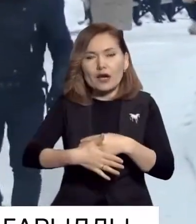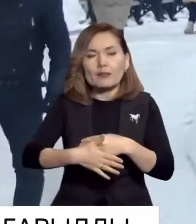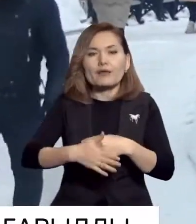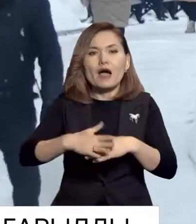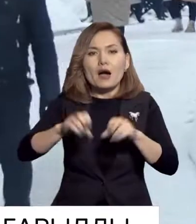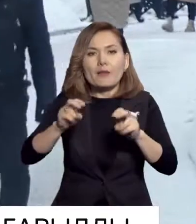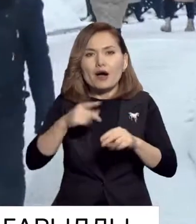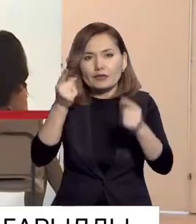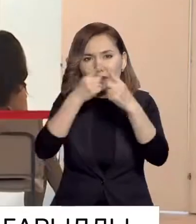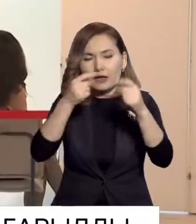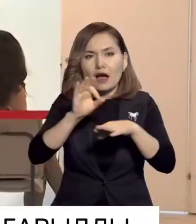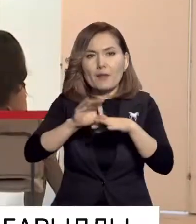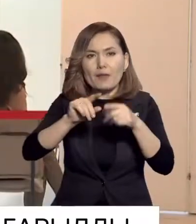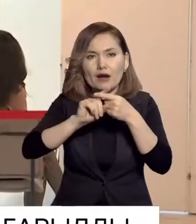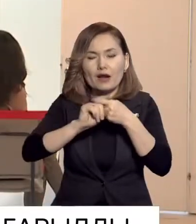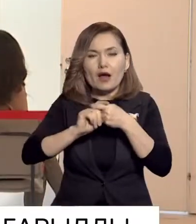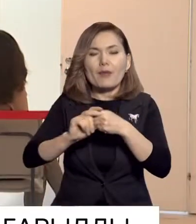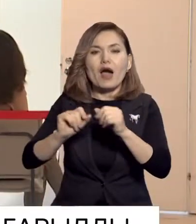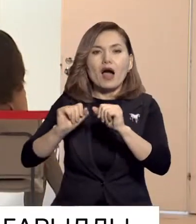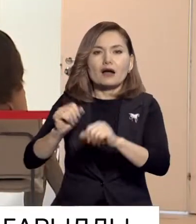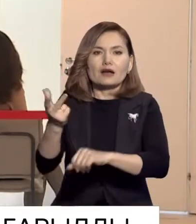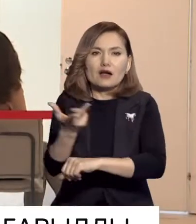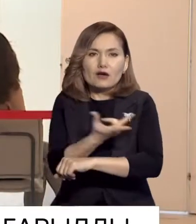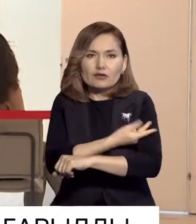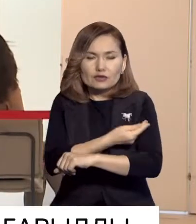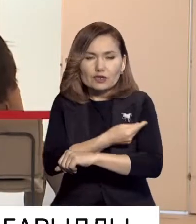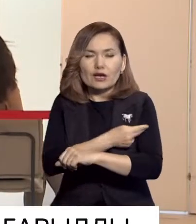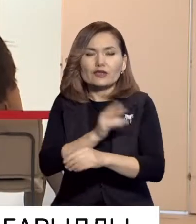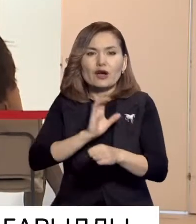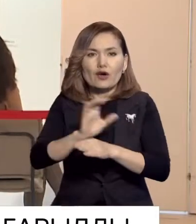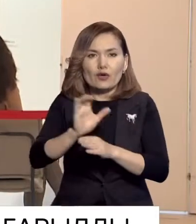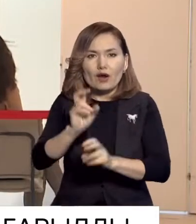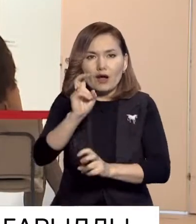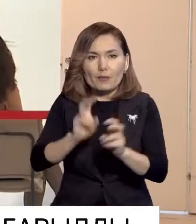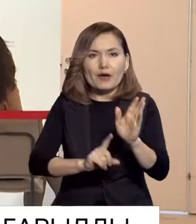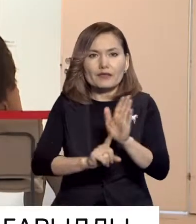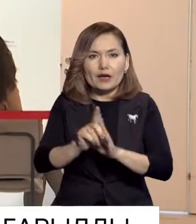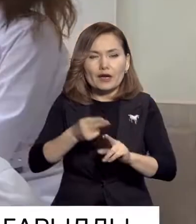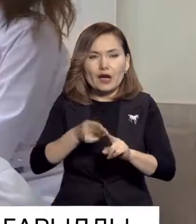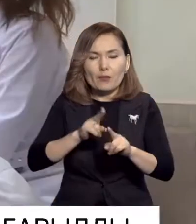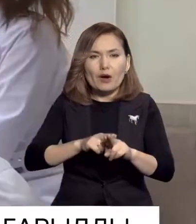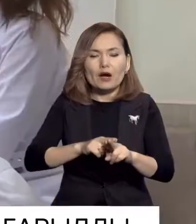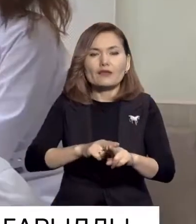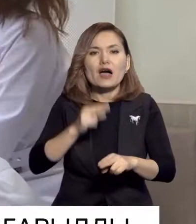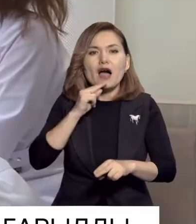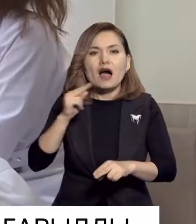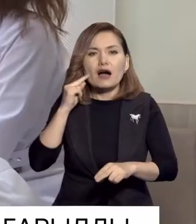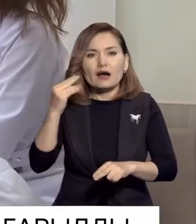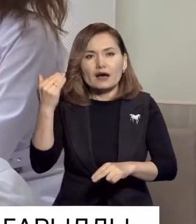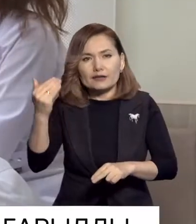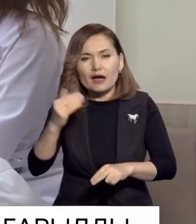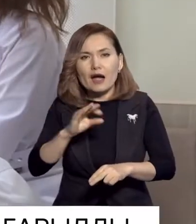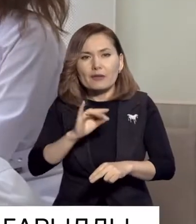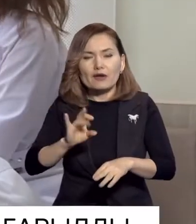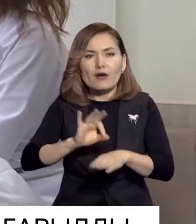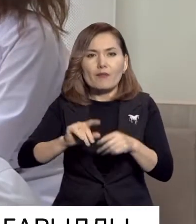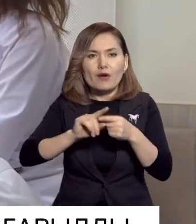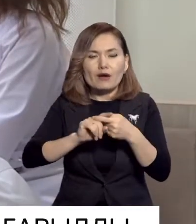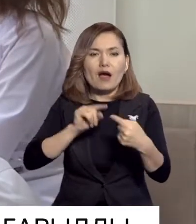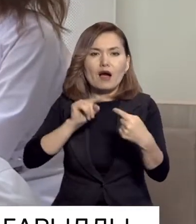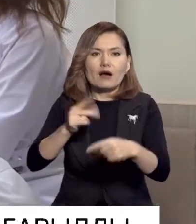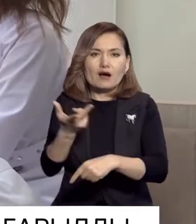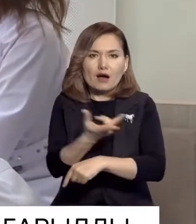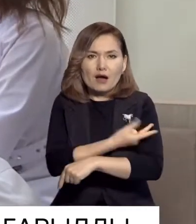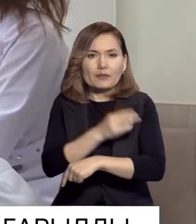коронавирусқа қарсы тағы бір жаңа вакцина шығарылатынын хабарлады. Ол вакцина Ухань, Дельта және Омикрон штамдарына қарсы тұра